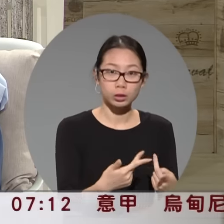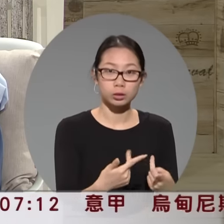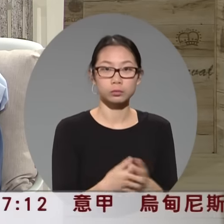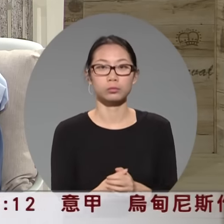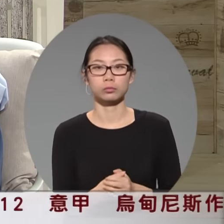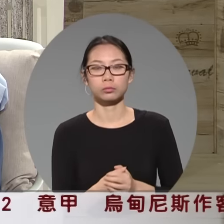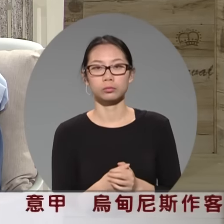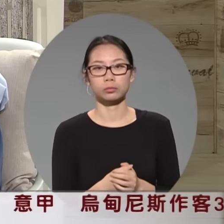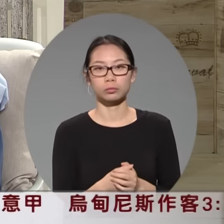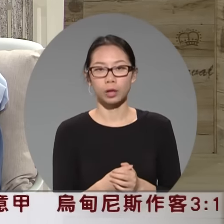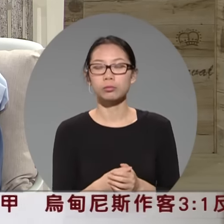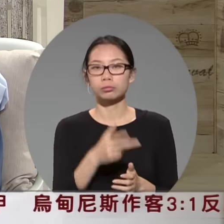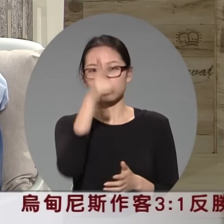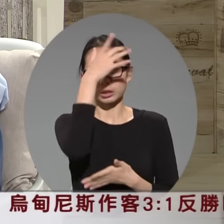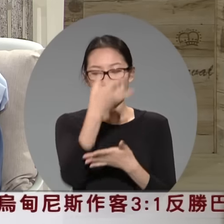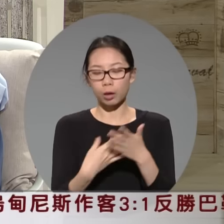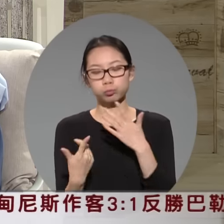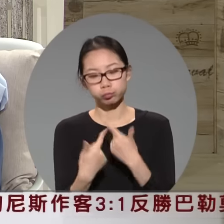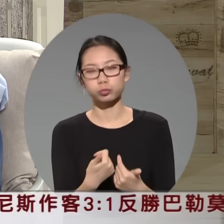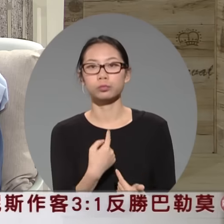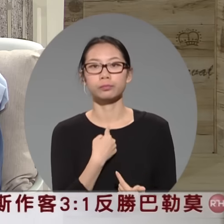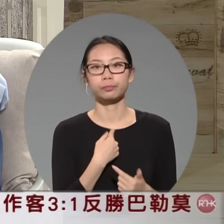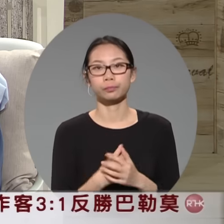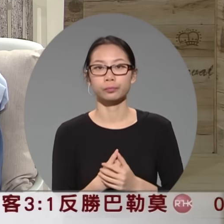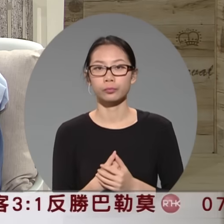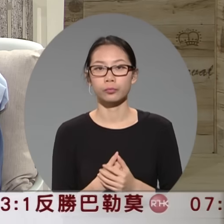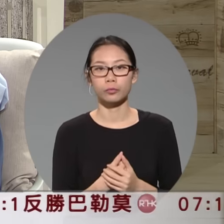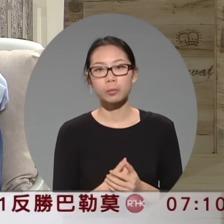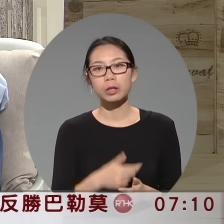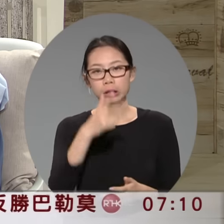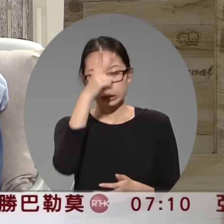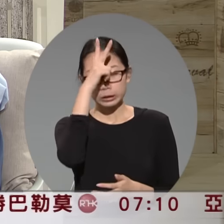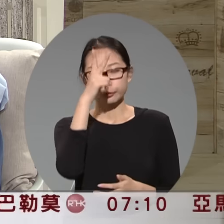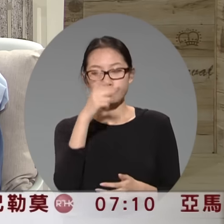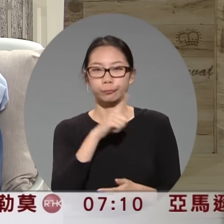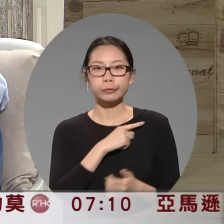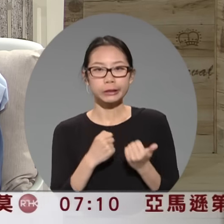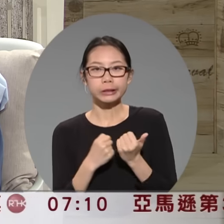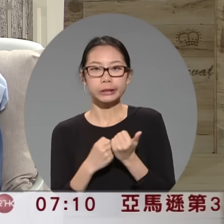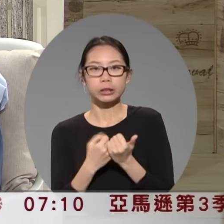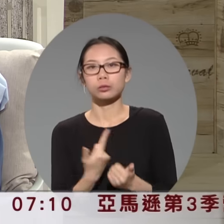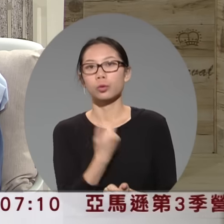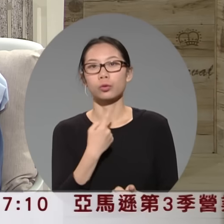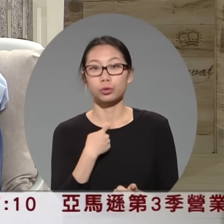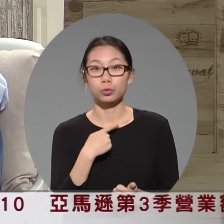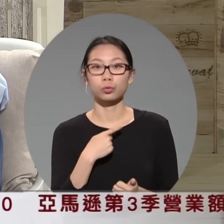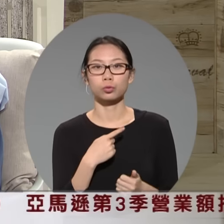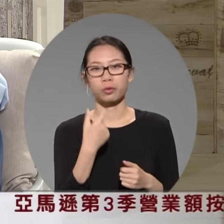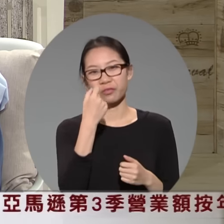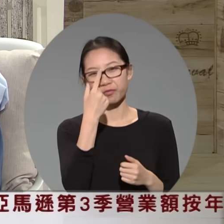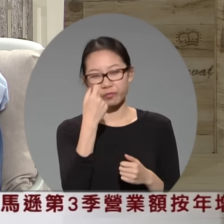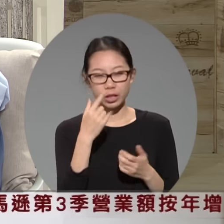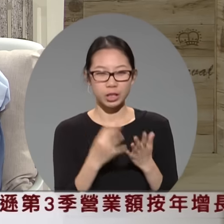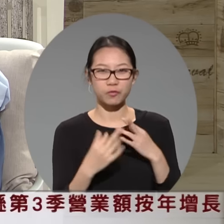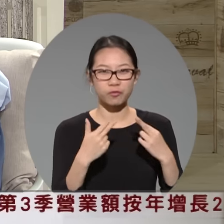備的中地政策去配合才得的。相信當局也要在這方面多加支援，否則發展中地只會淪為